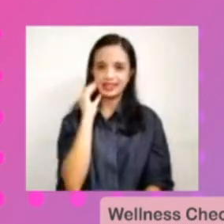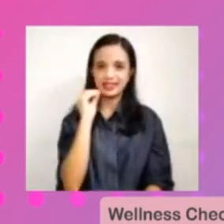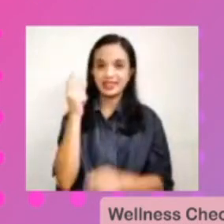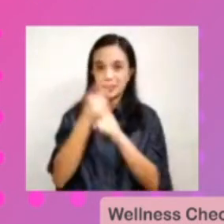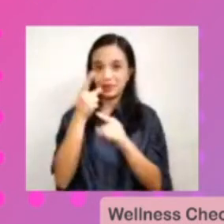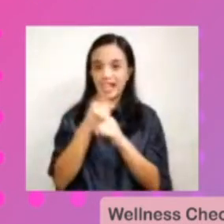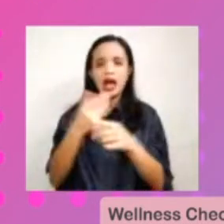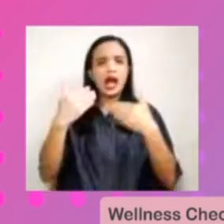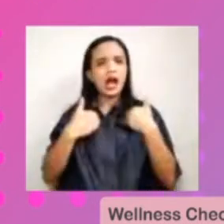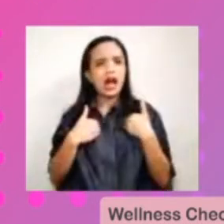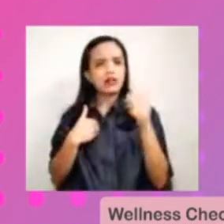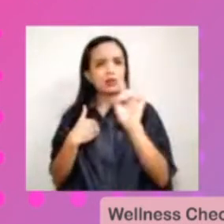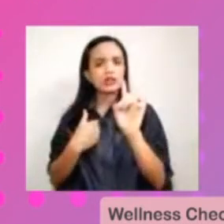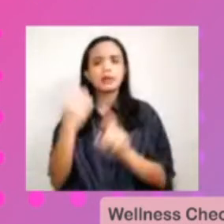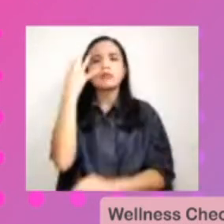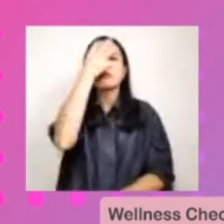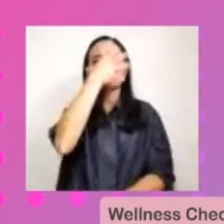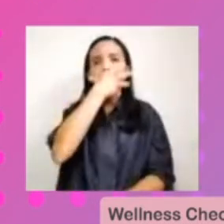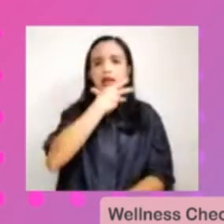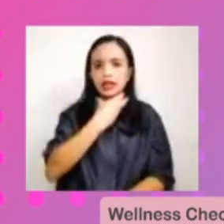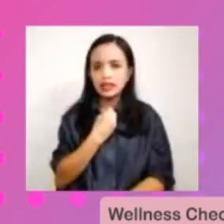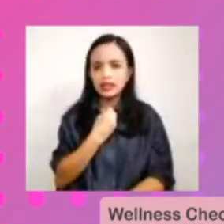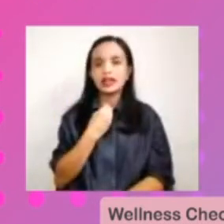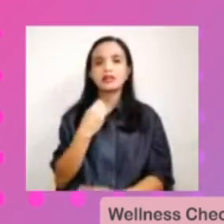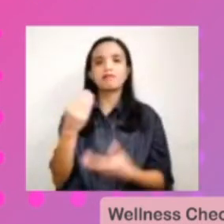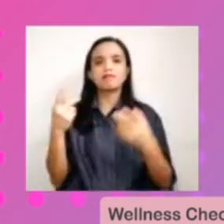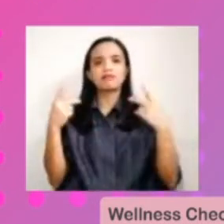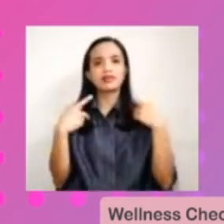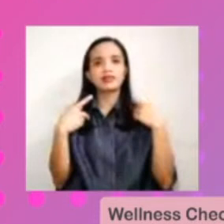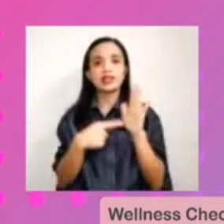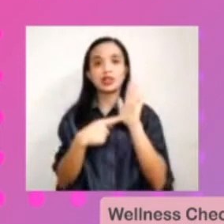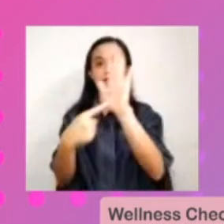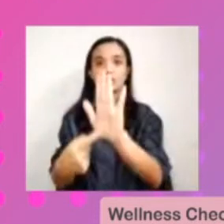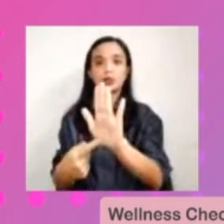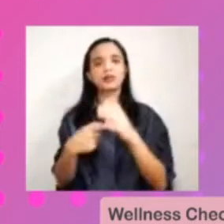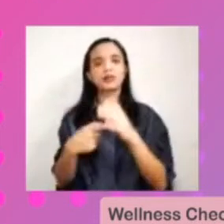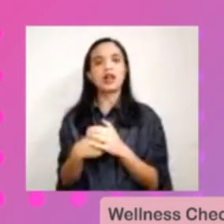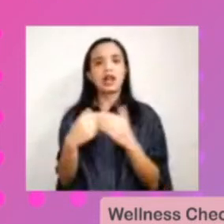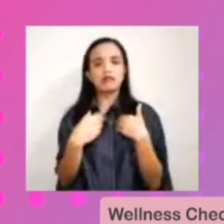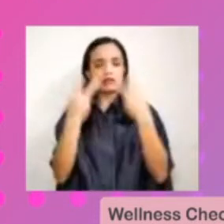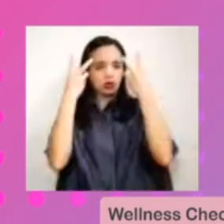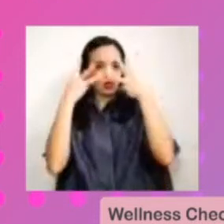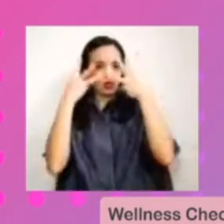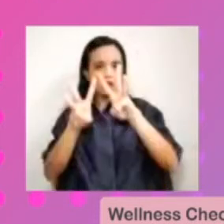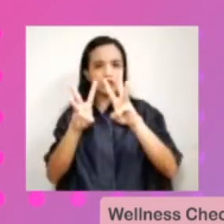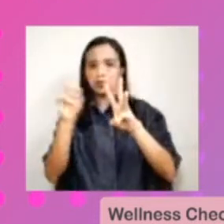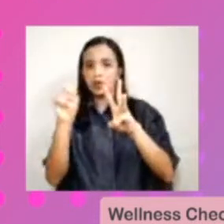talaga akong mga teachers din na nag-share ng kanilang Stronger from Home